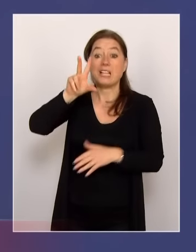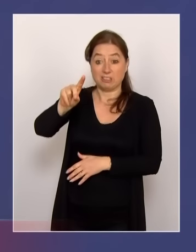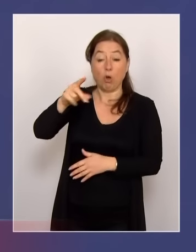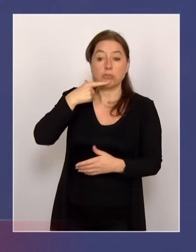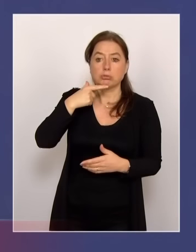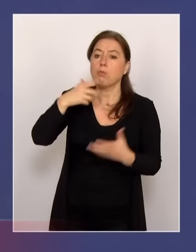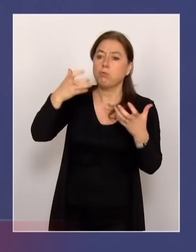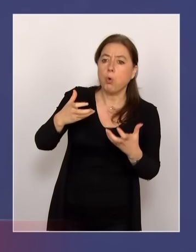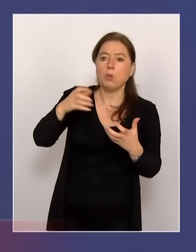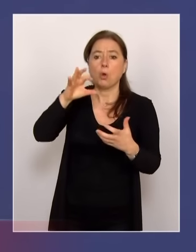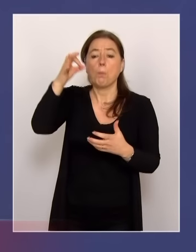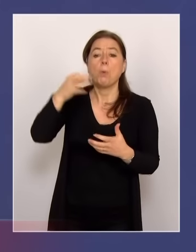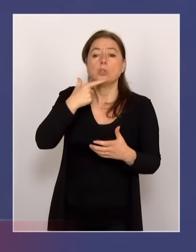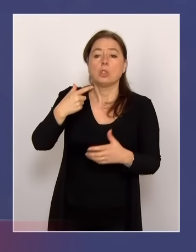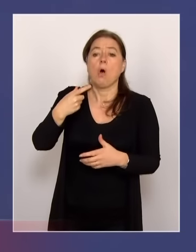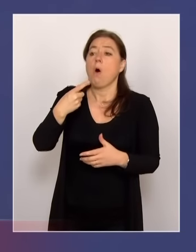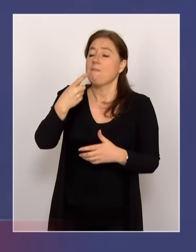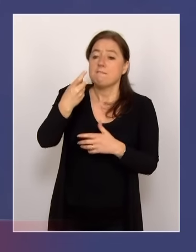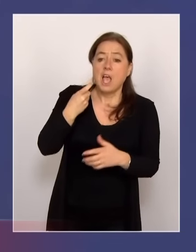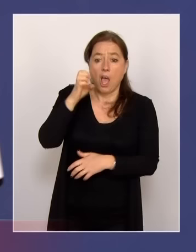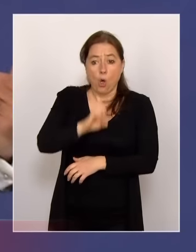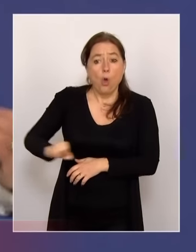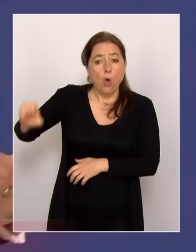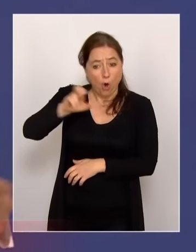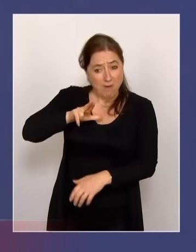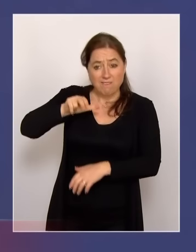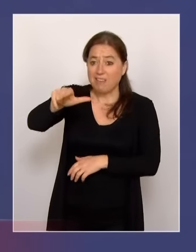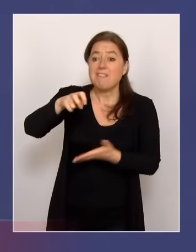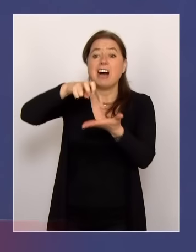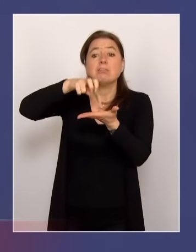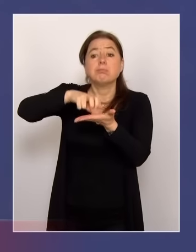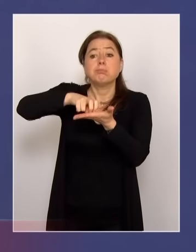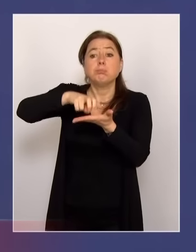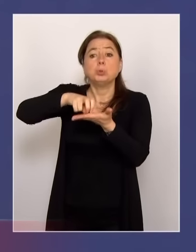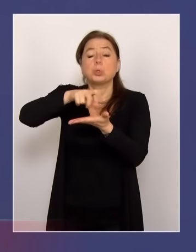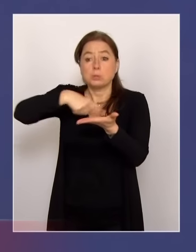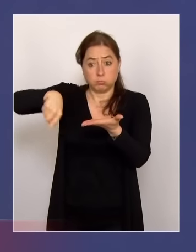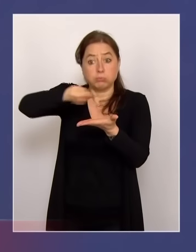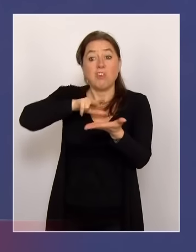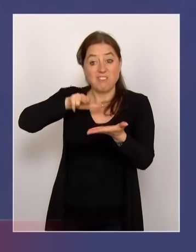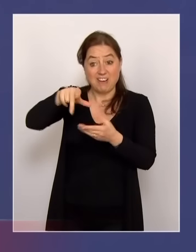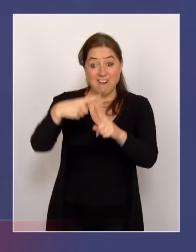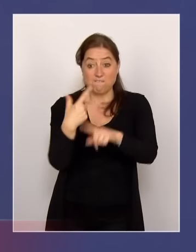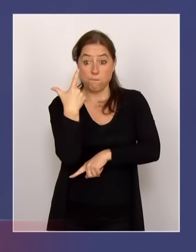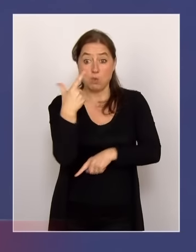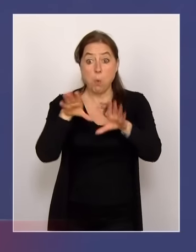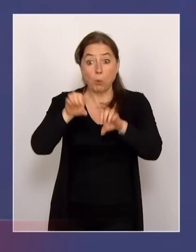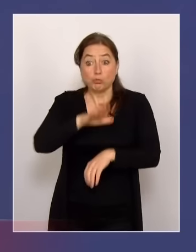Et nous rattraperons aussi notre retard dans les semi-conducteurs avec l'objectif de doublement de la part de marché de l'Europe d'ici 2030.